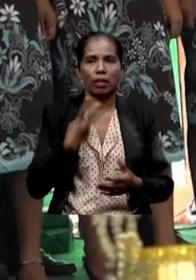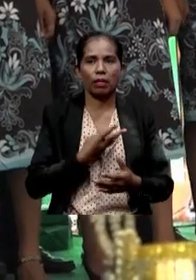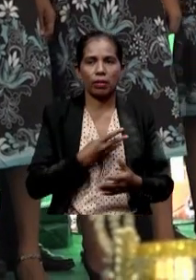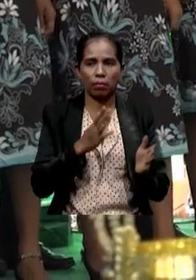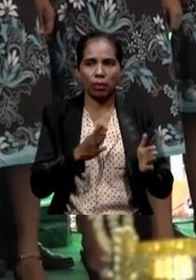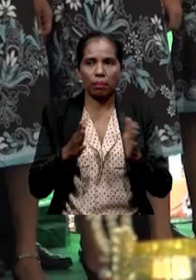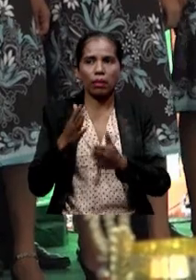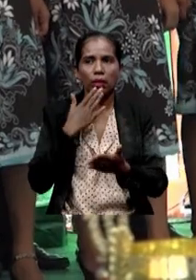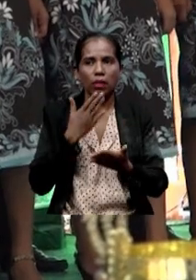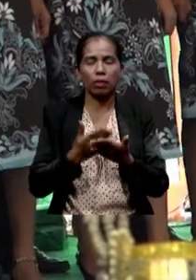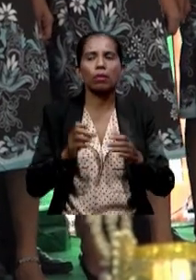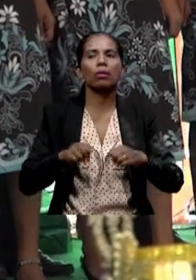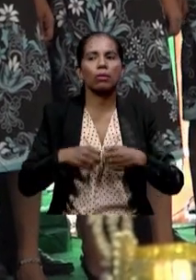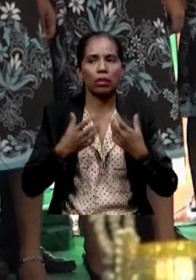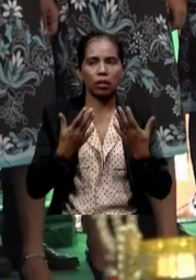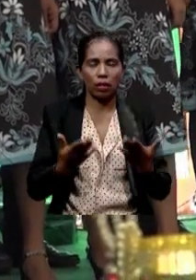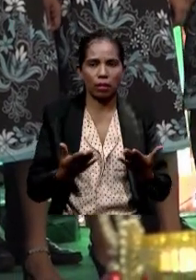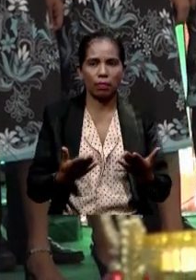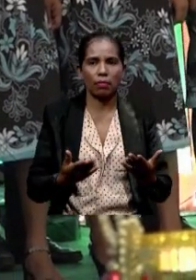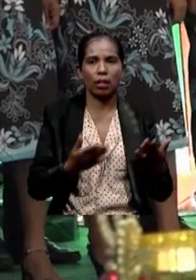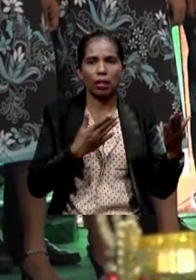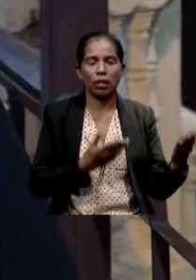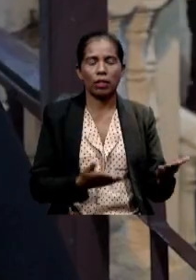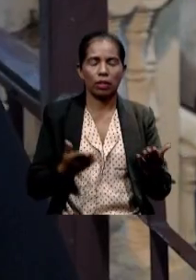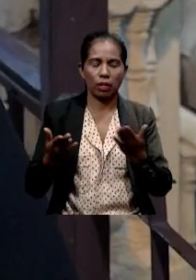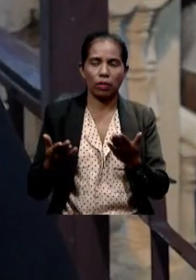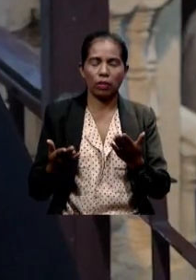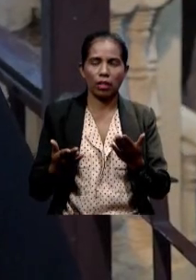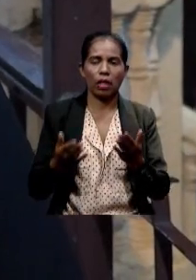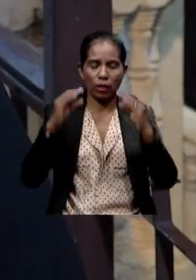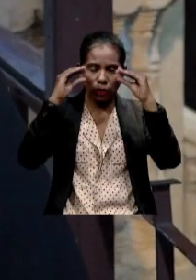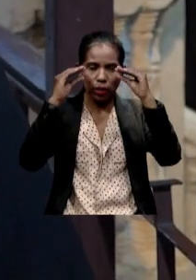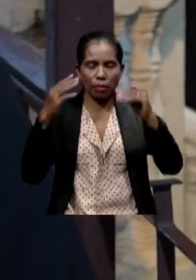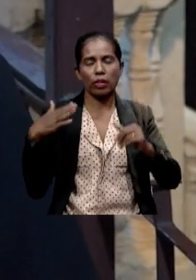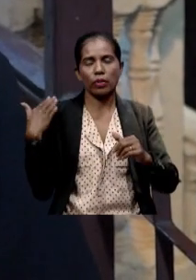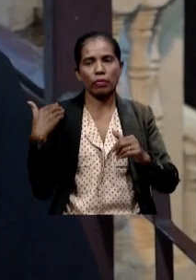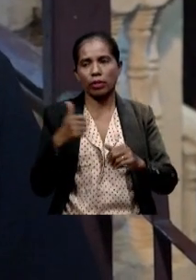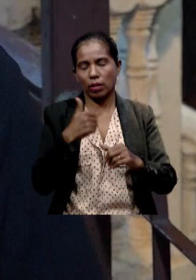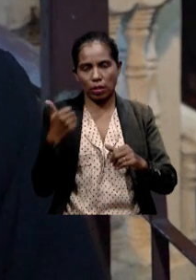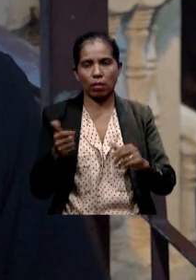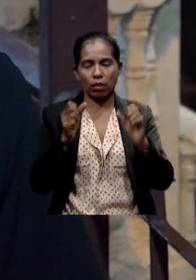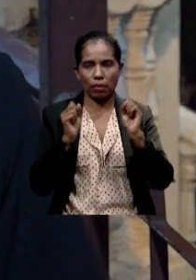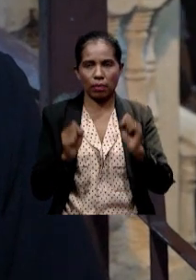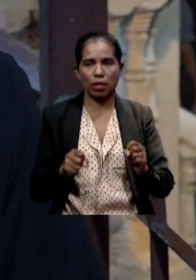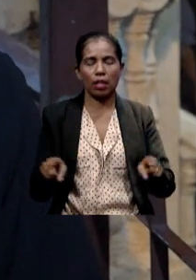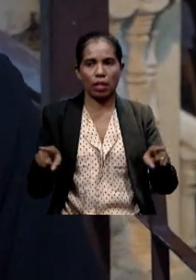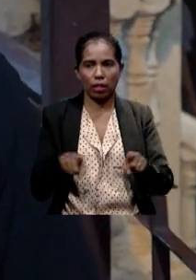dia kliutan, oin sa bele anima aminia joven sira seluk, atu nune bele hanesan